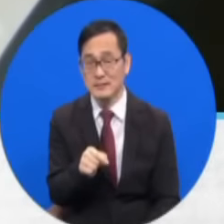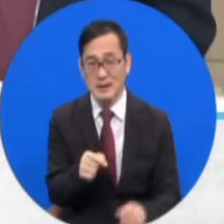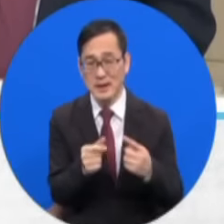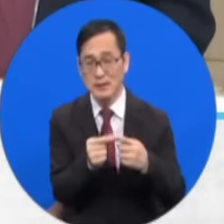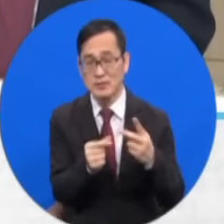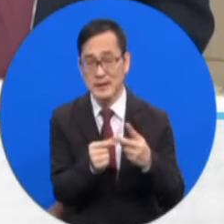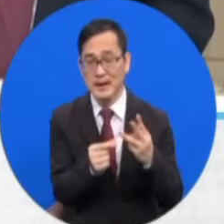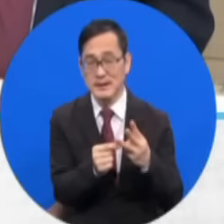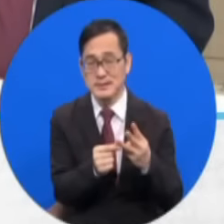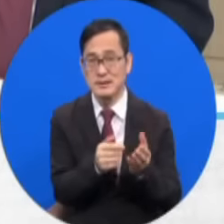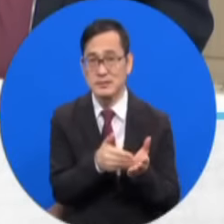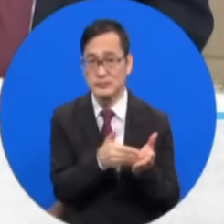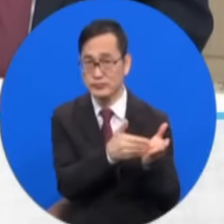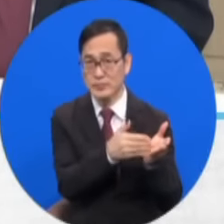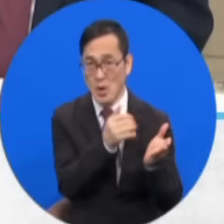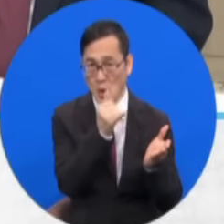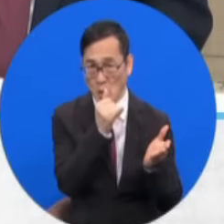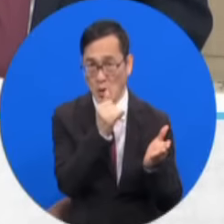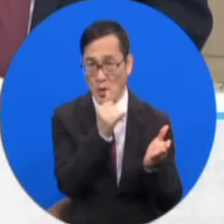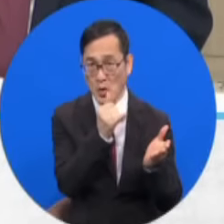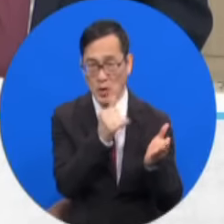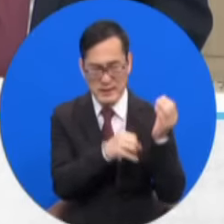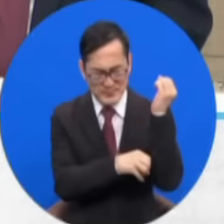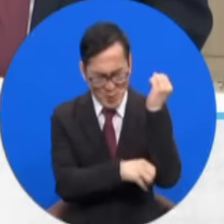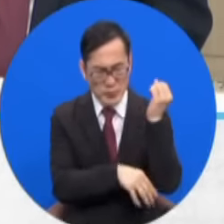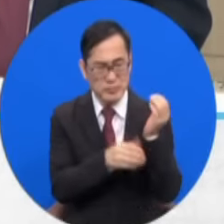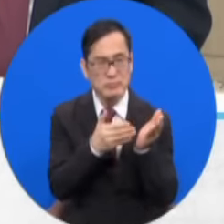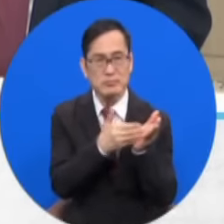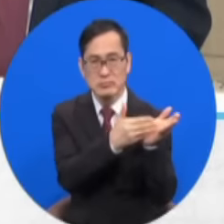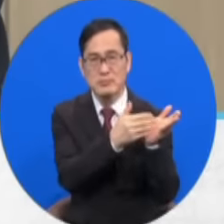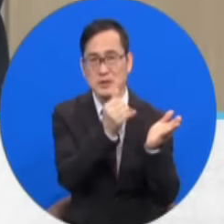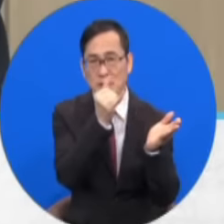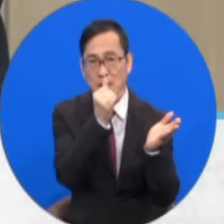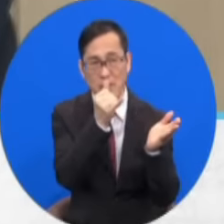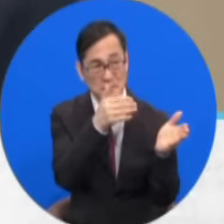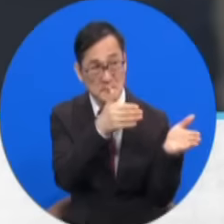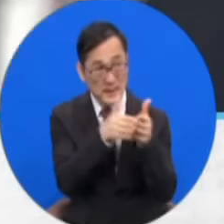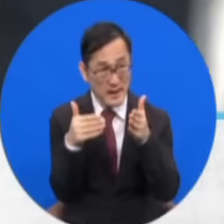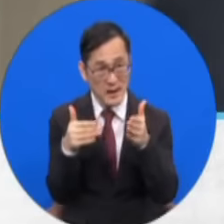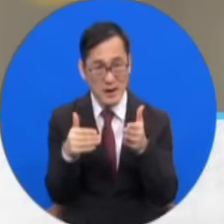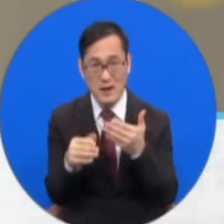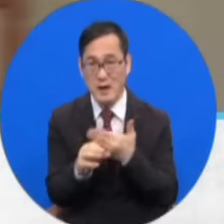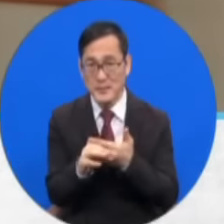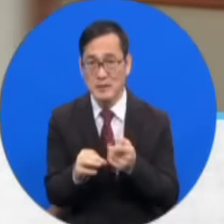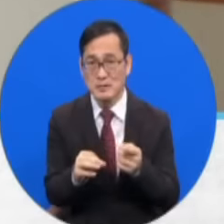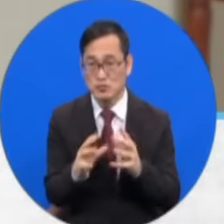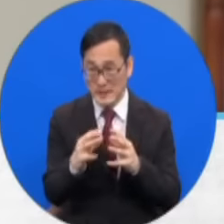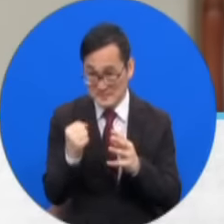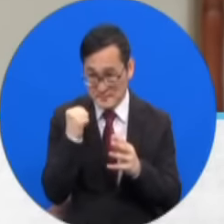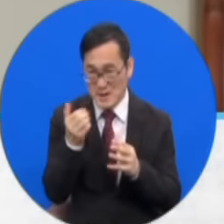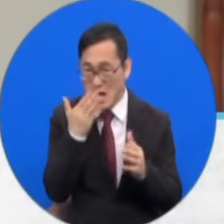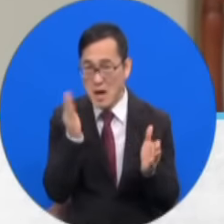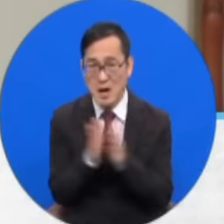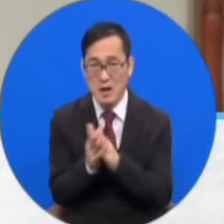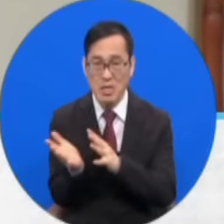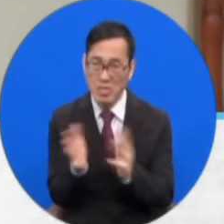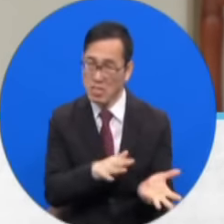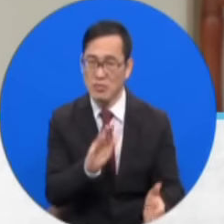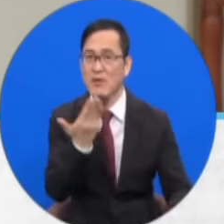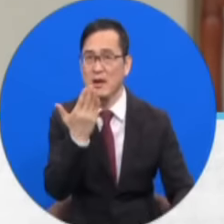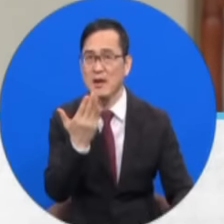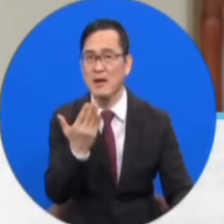요구가 가장 최소 치다 그것조차도 안 받아들이면 이거는 해결하기가 굉장히 어렵다 결국에는 그러면은 무한 반복